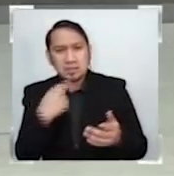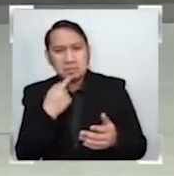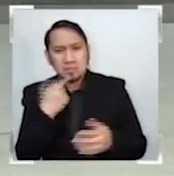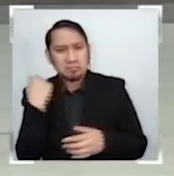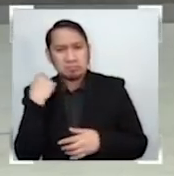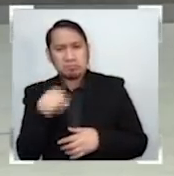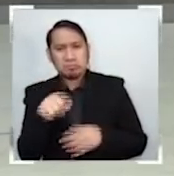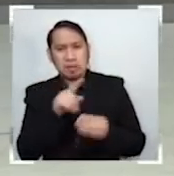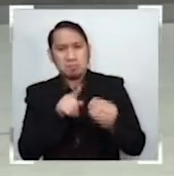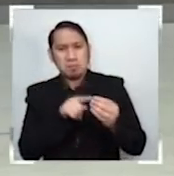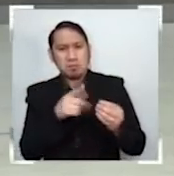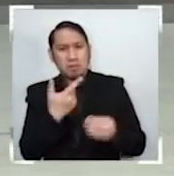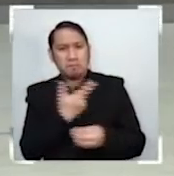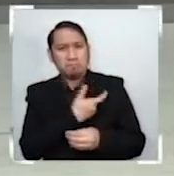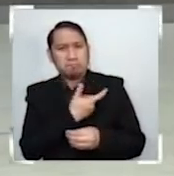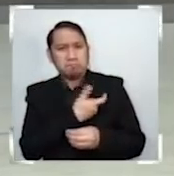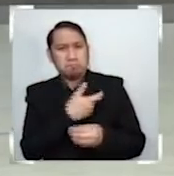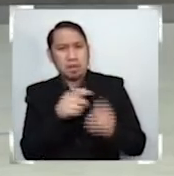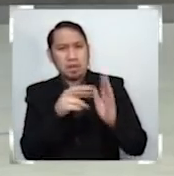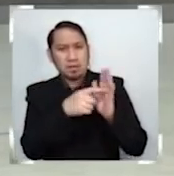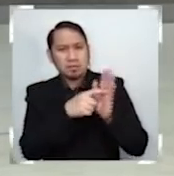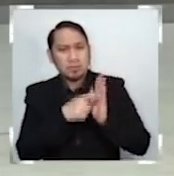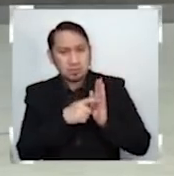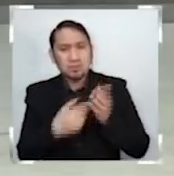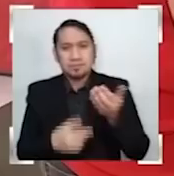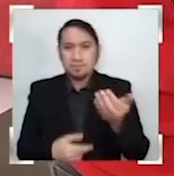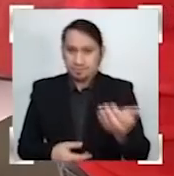Saksi, sina Mackie Pulido at Oscar Oyla.